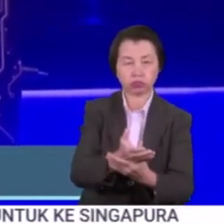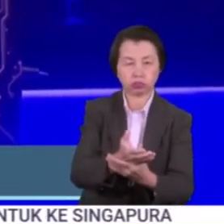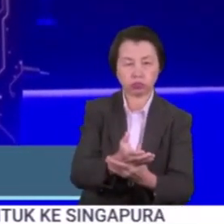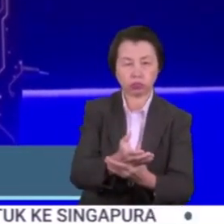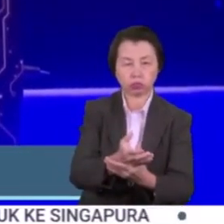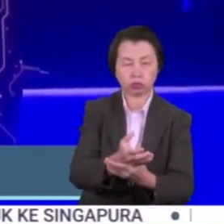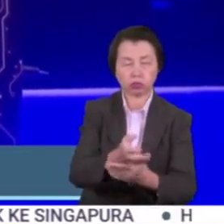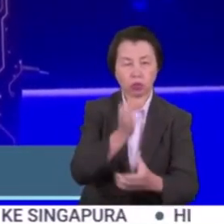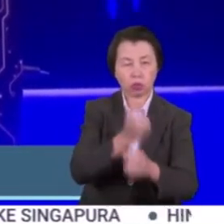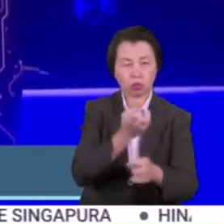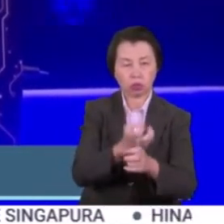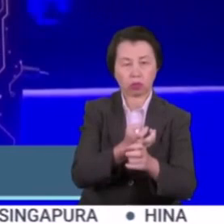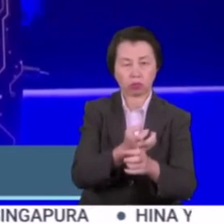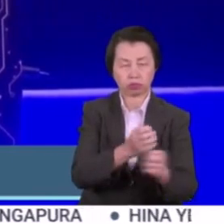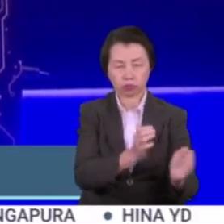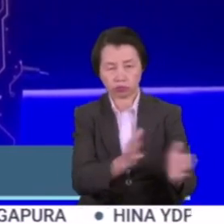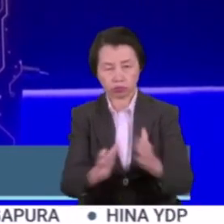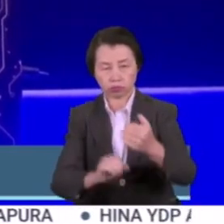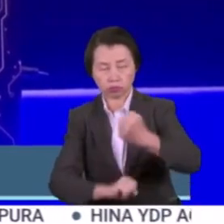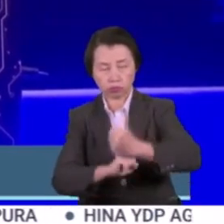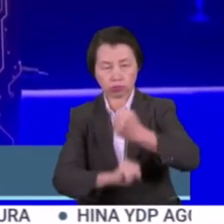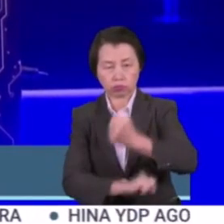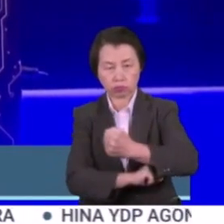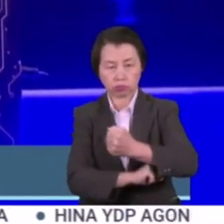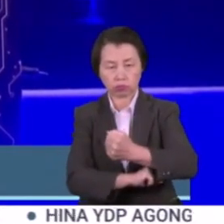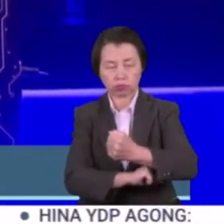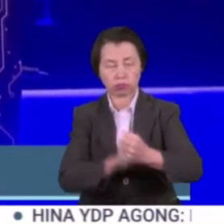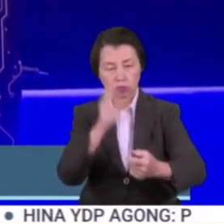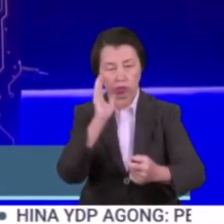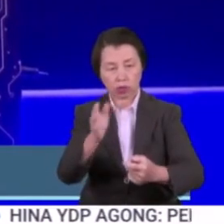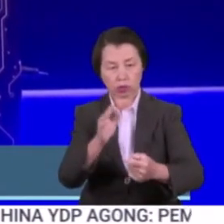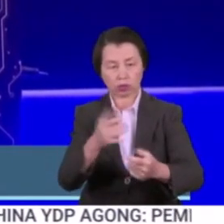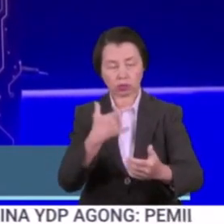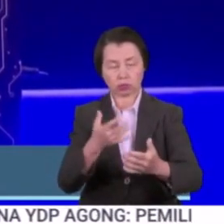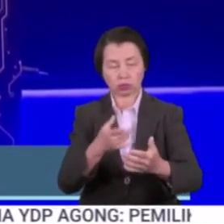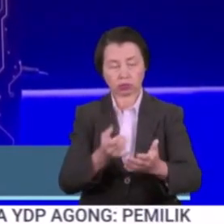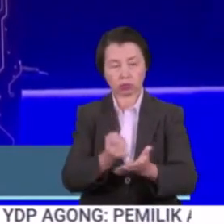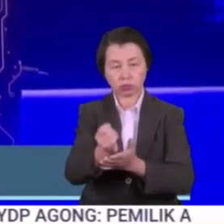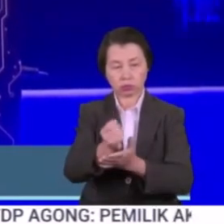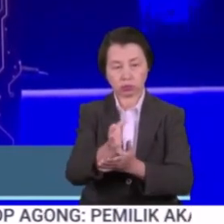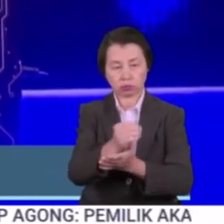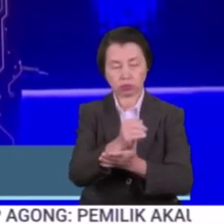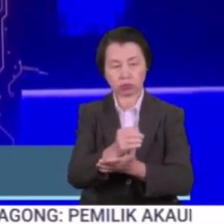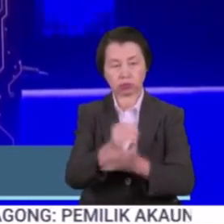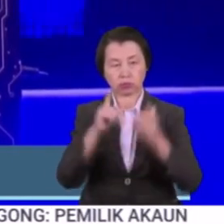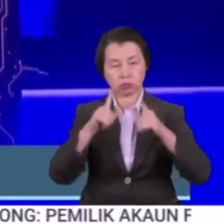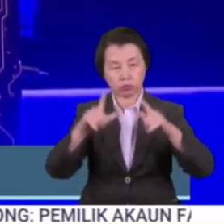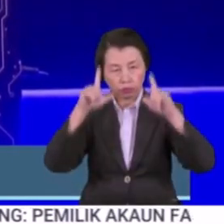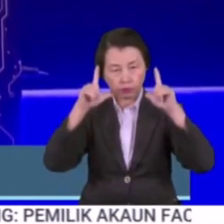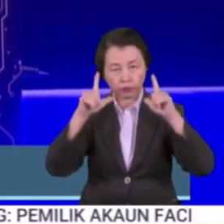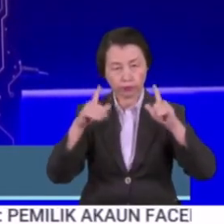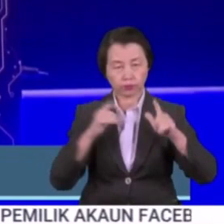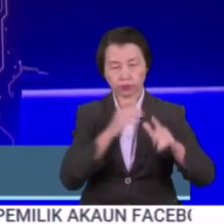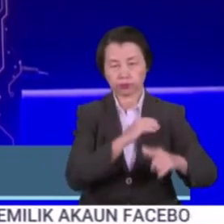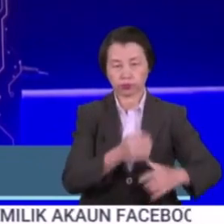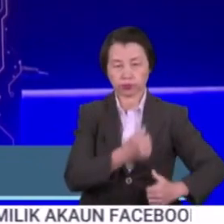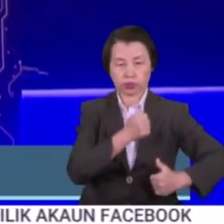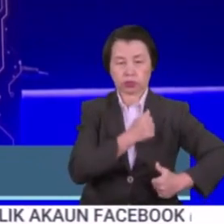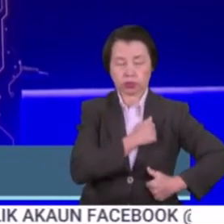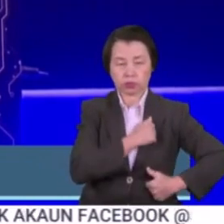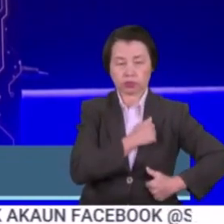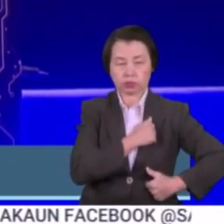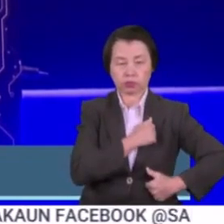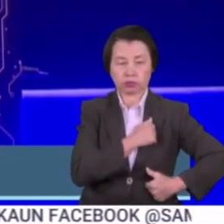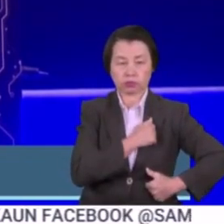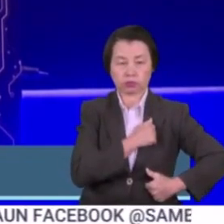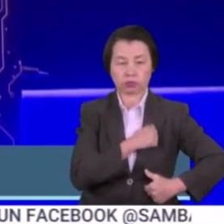of critical infrastructure will erode the integrity and credibility of our defense mechanism.